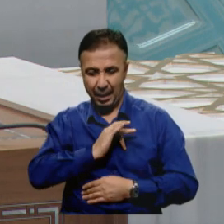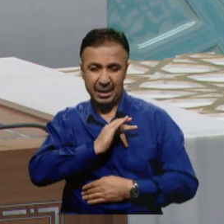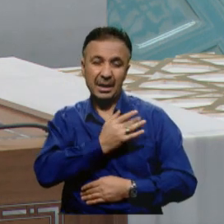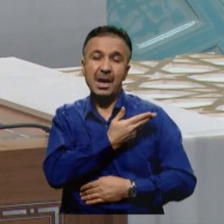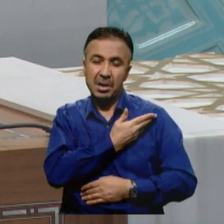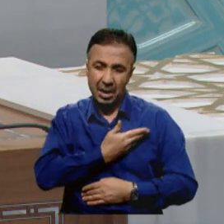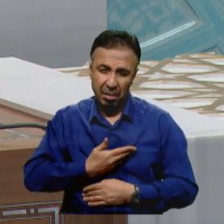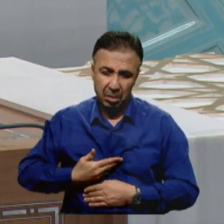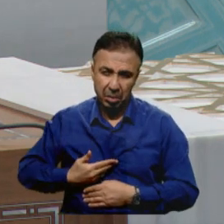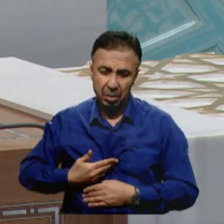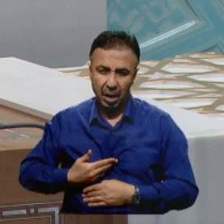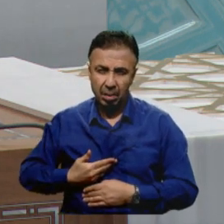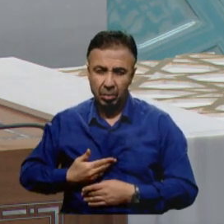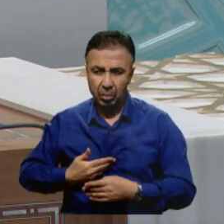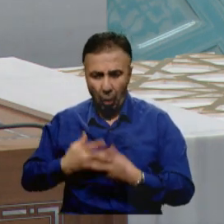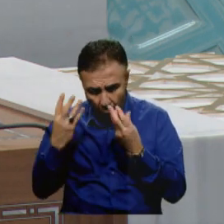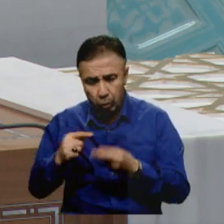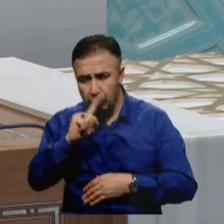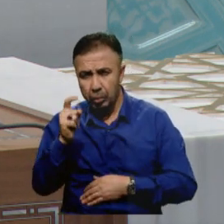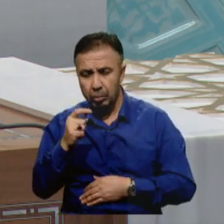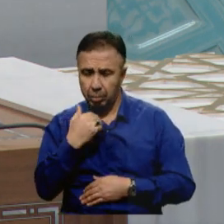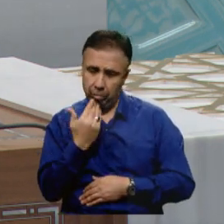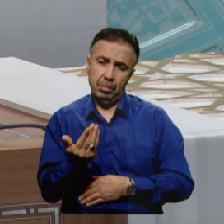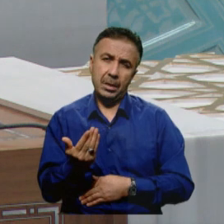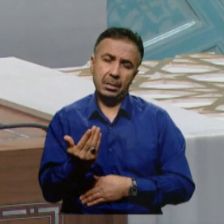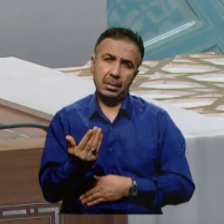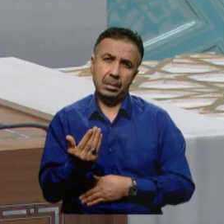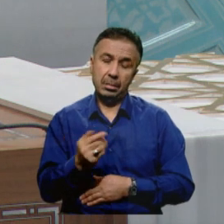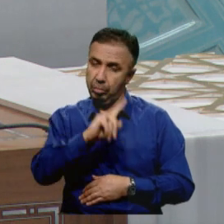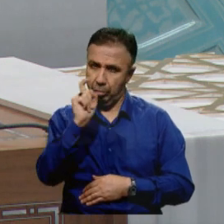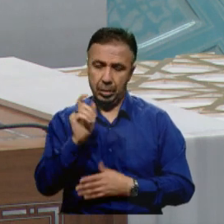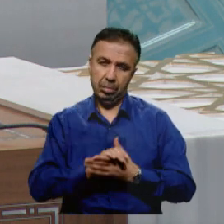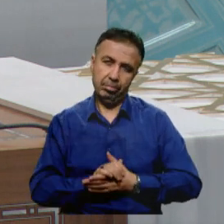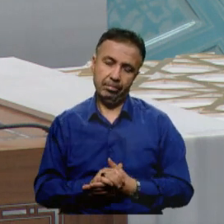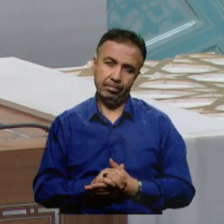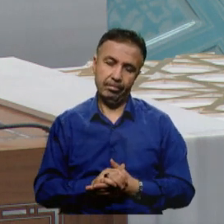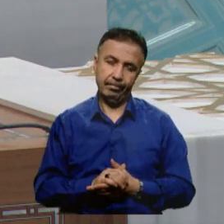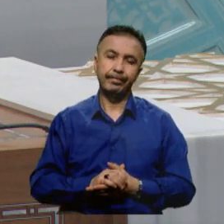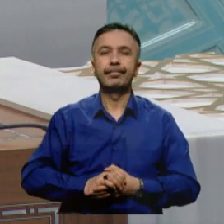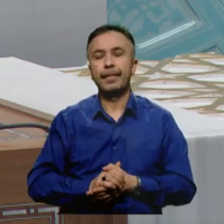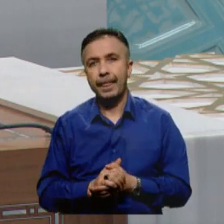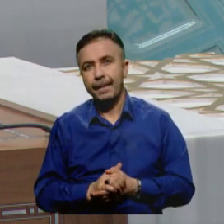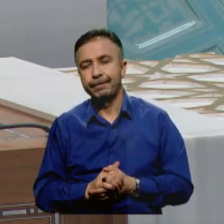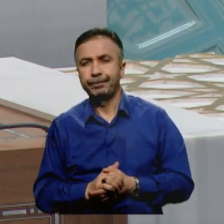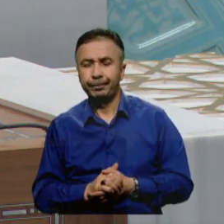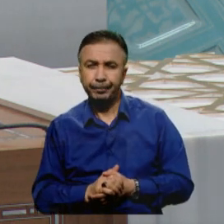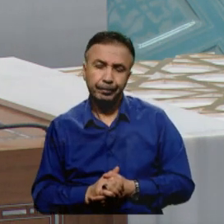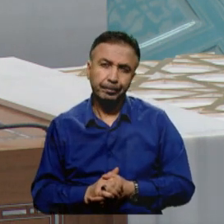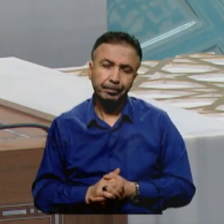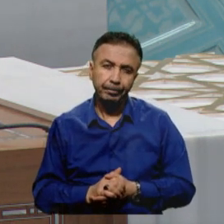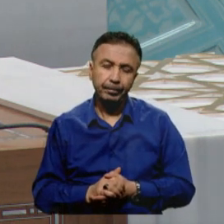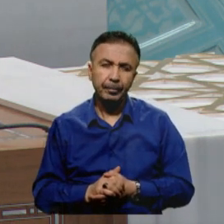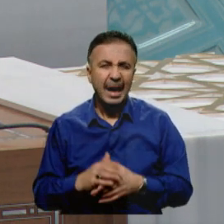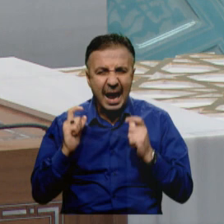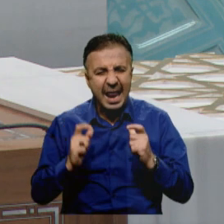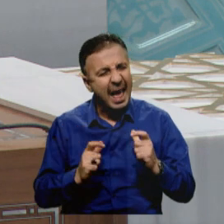sevgisinden, saygısından söz edilebilir mi kardeşlerim? Bütün bunlar soru işaretleri. Ve huve me'akum eynema küntüm.